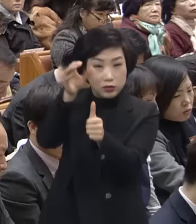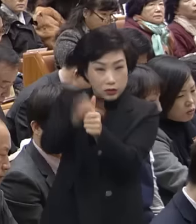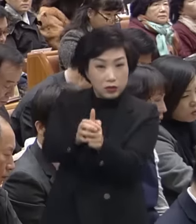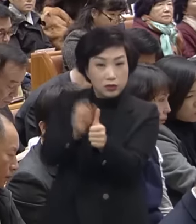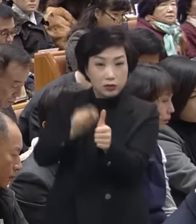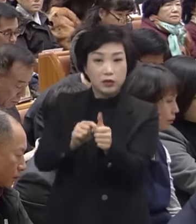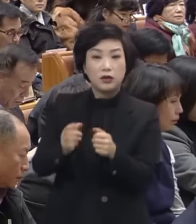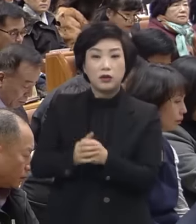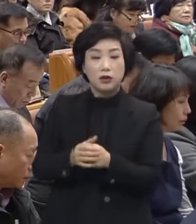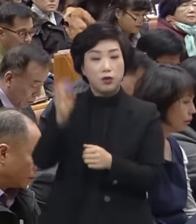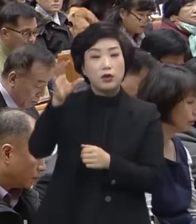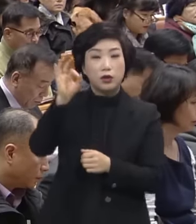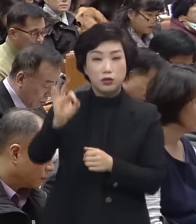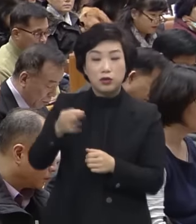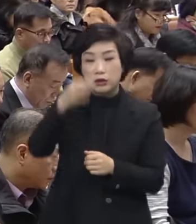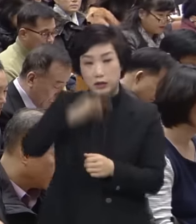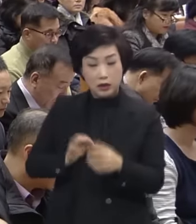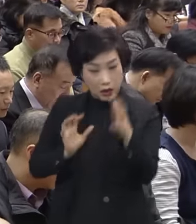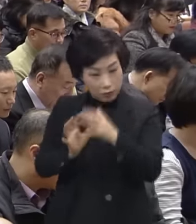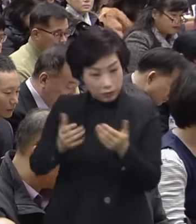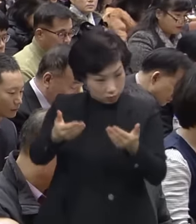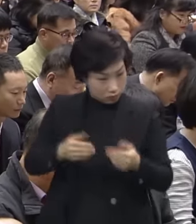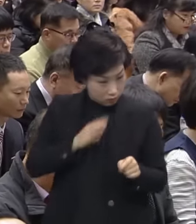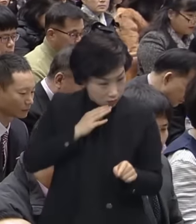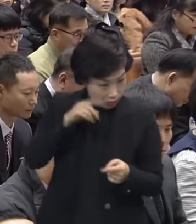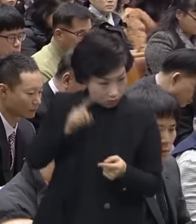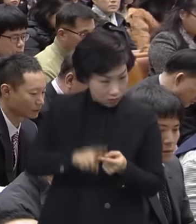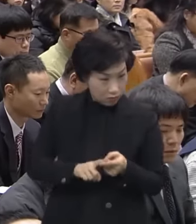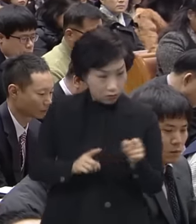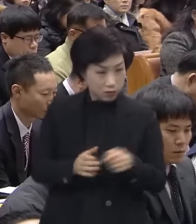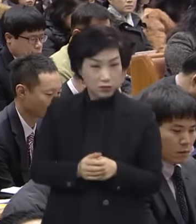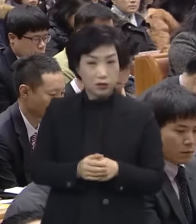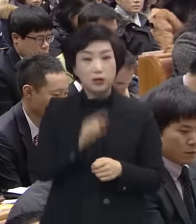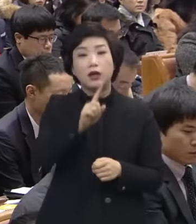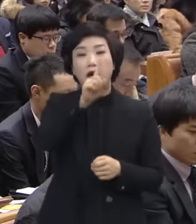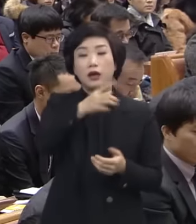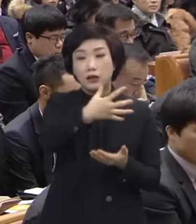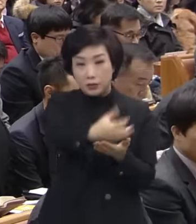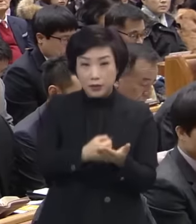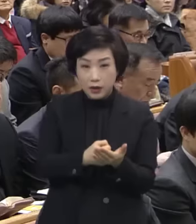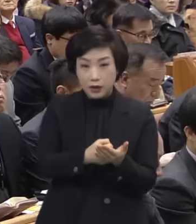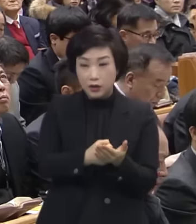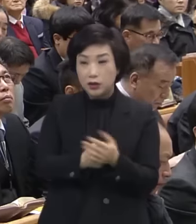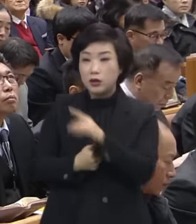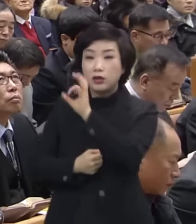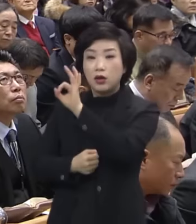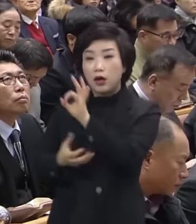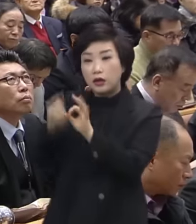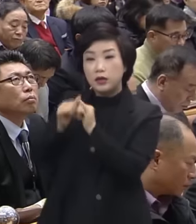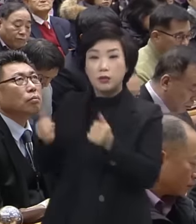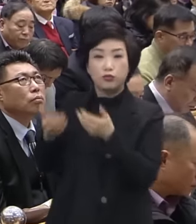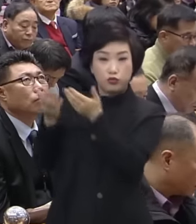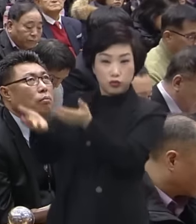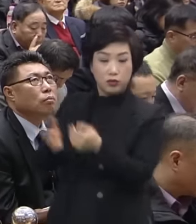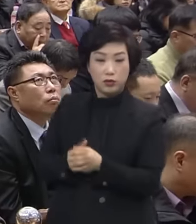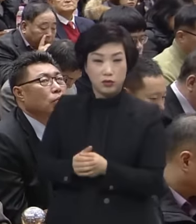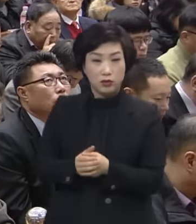나로 돌아와서 내 본전과 별리를 받게 할 것이니라 하고 그에게서 그 한 달란트를 빼앗아 열 달란트 가진 자에게